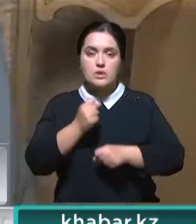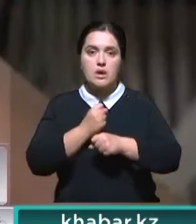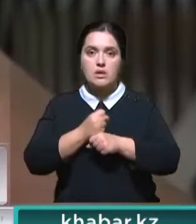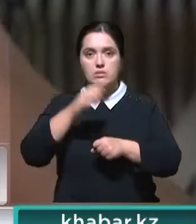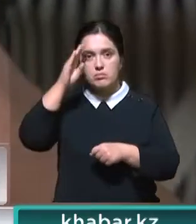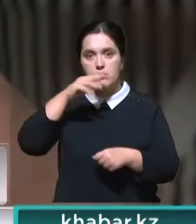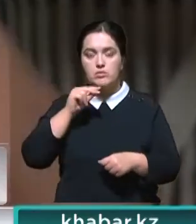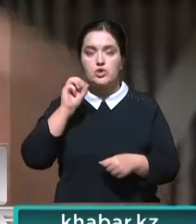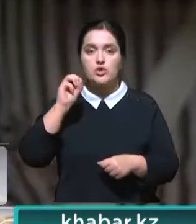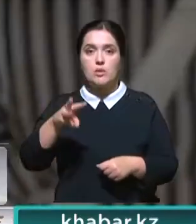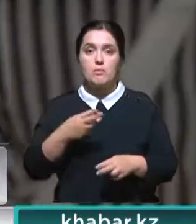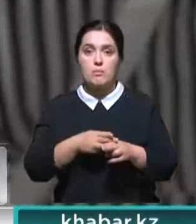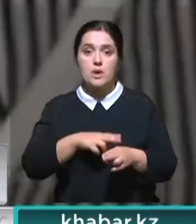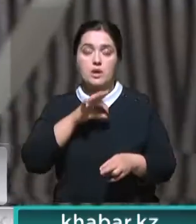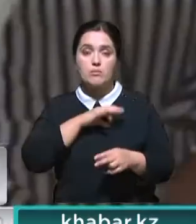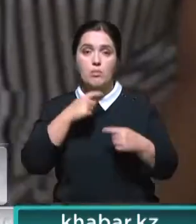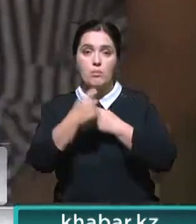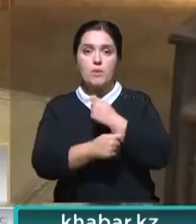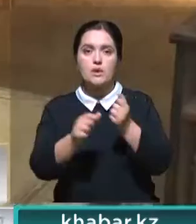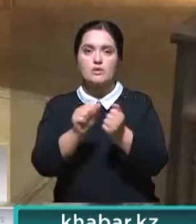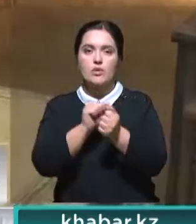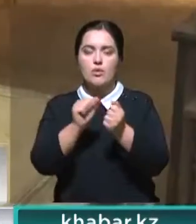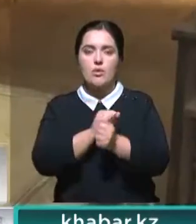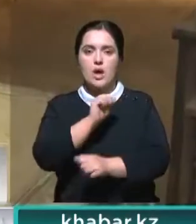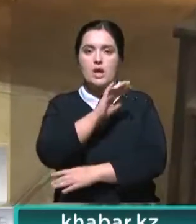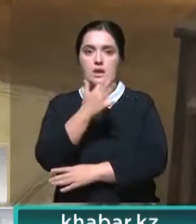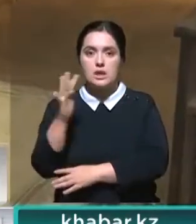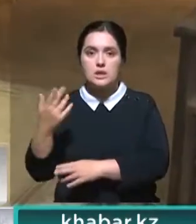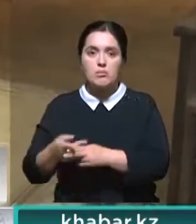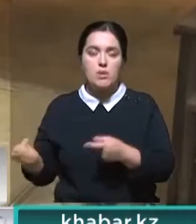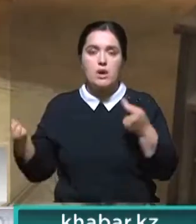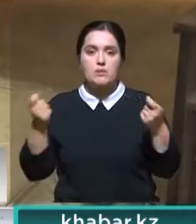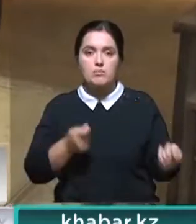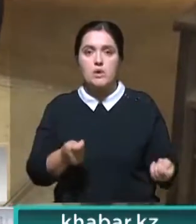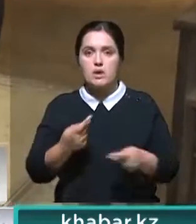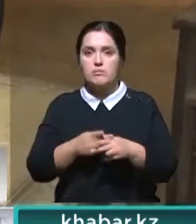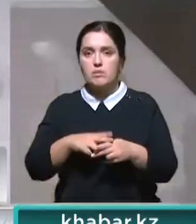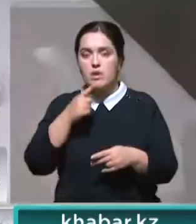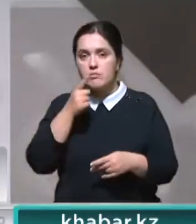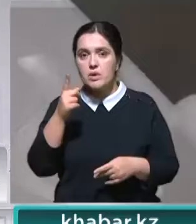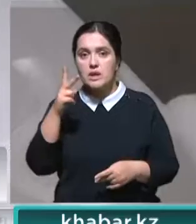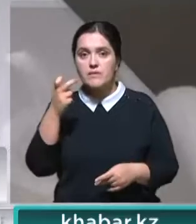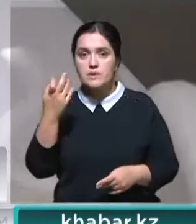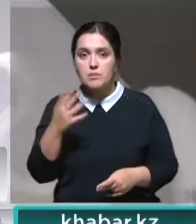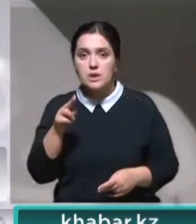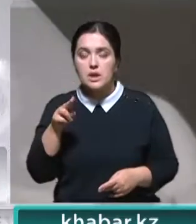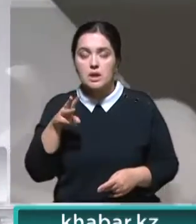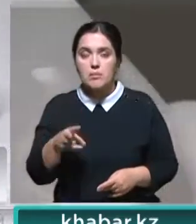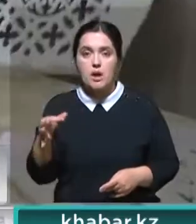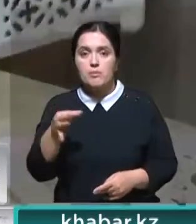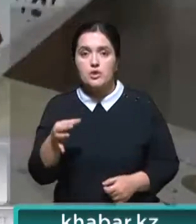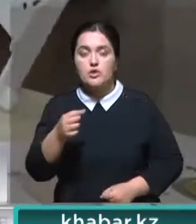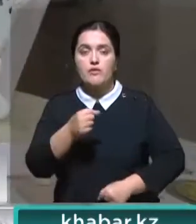отца. Основной используемый в работе материал – сухой лес. Поскольку он привозной, везти материалы приходится за 250 километров от областного